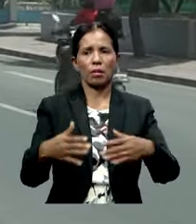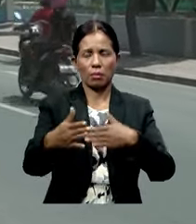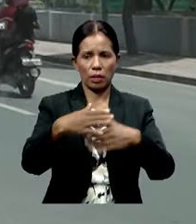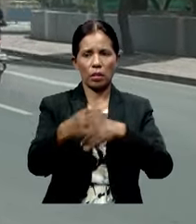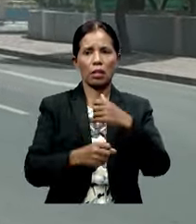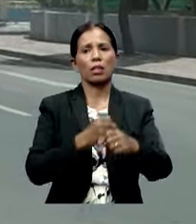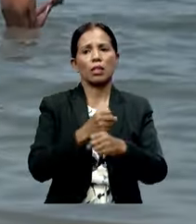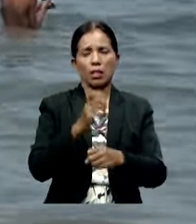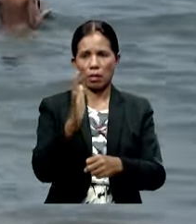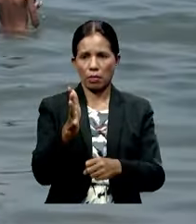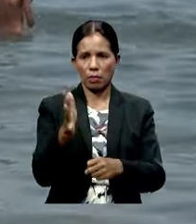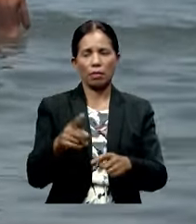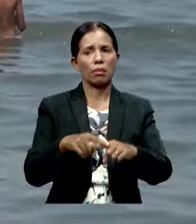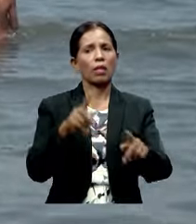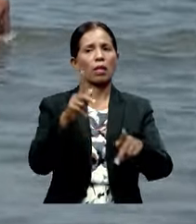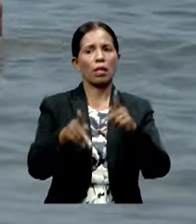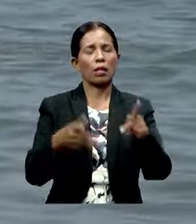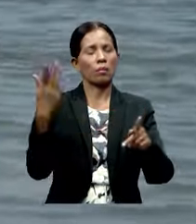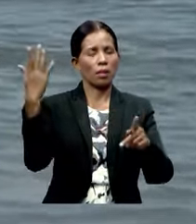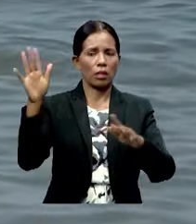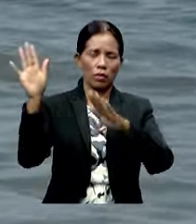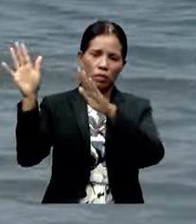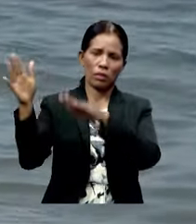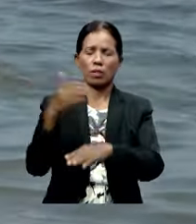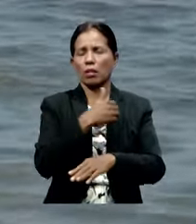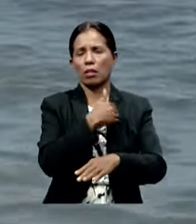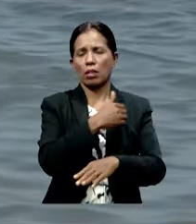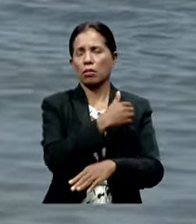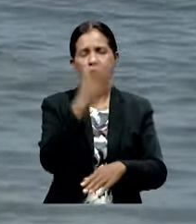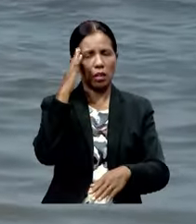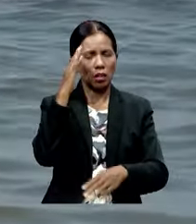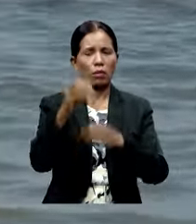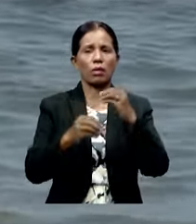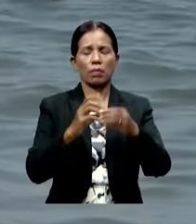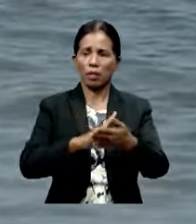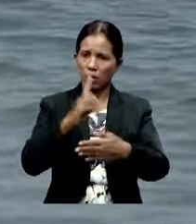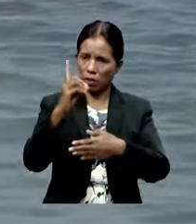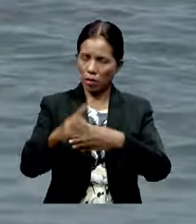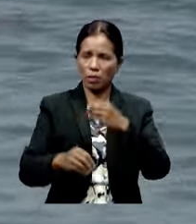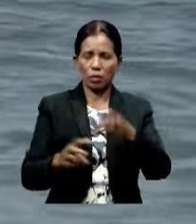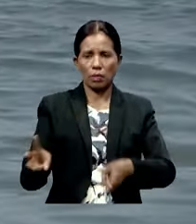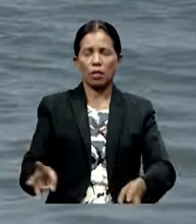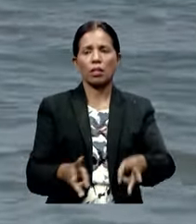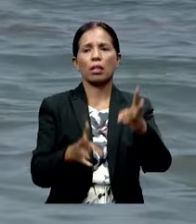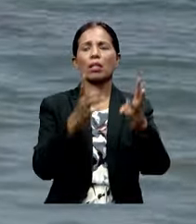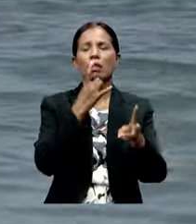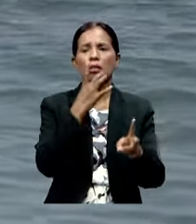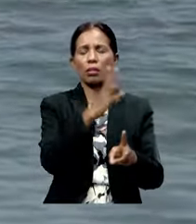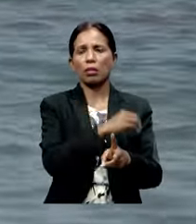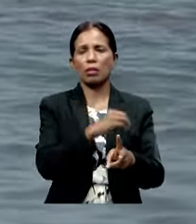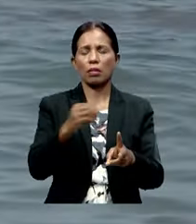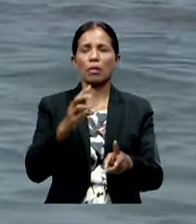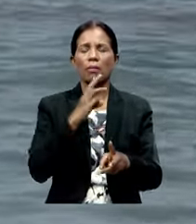tinan lima nulu ona, mai be povo iha area rural se iha lerik badesenvolvimento, liu-liu kona ba estrada eletricidade pe